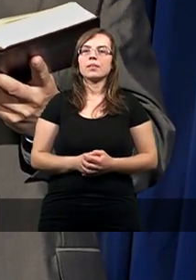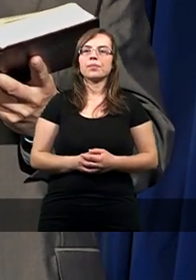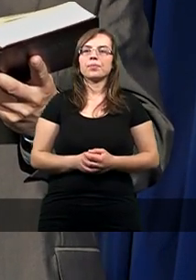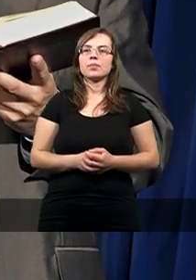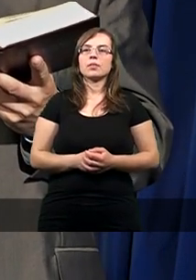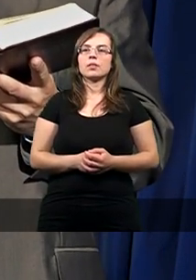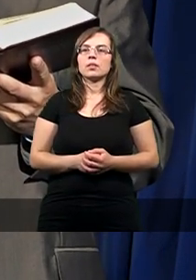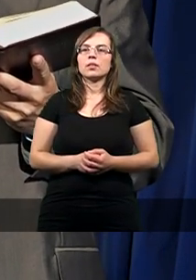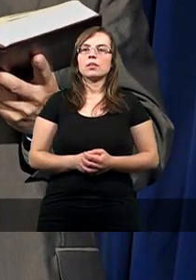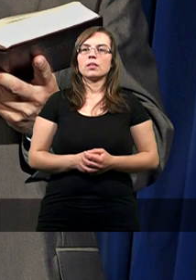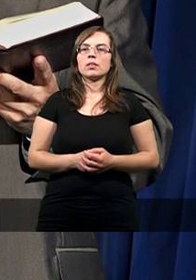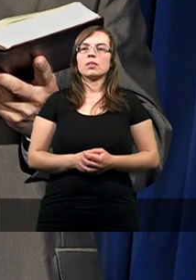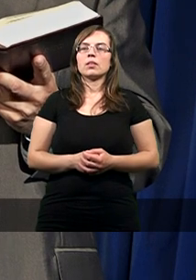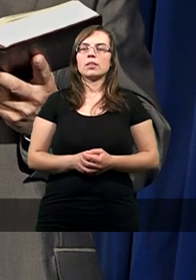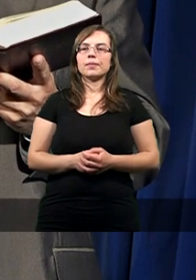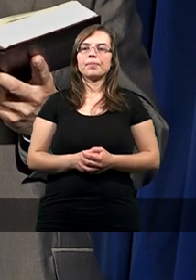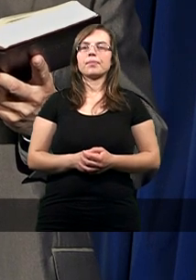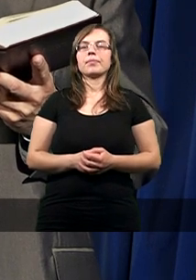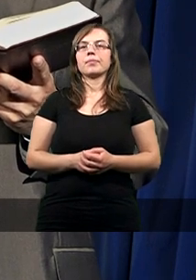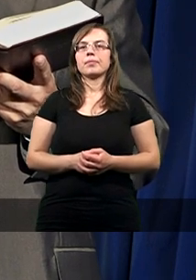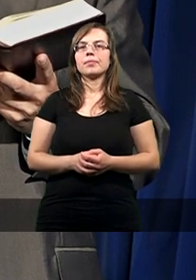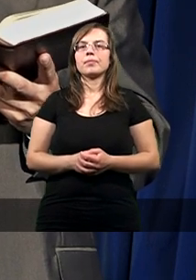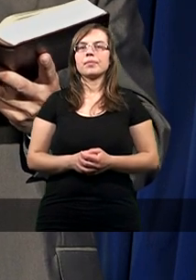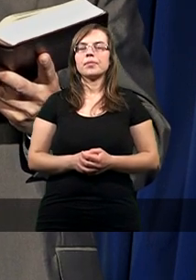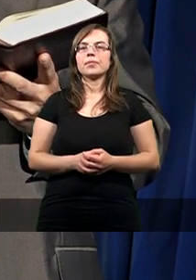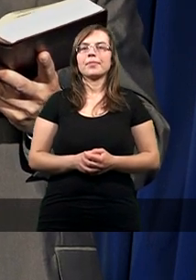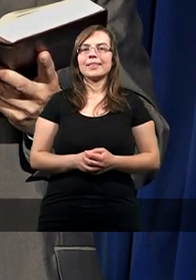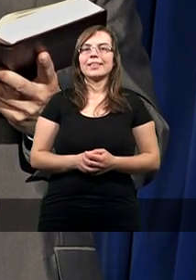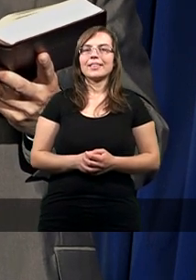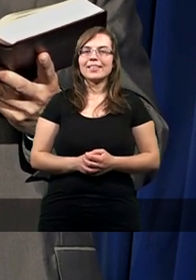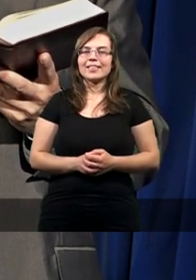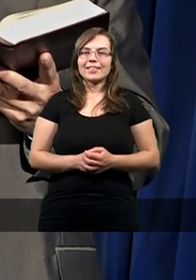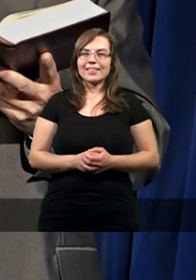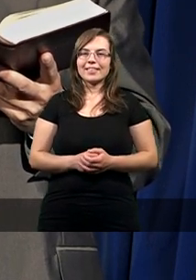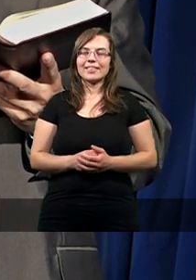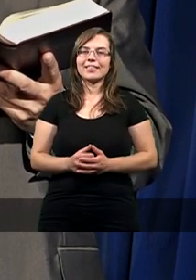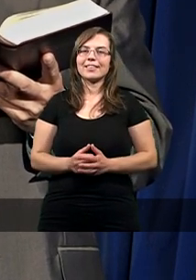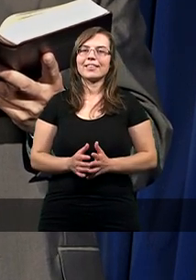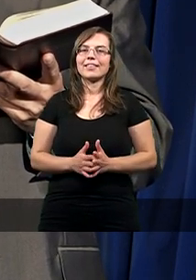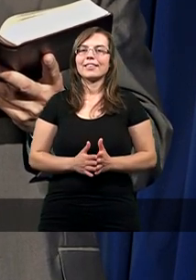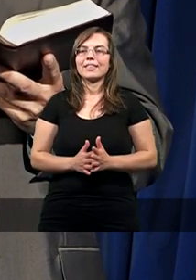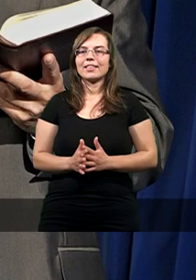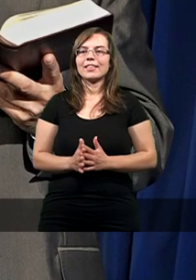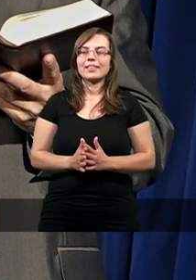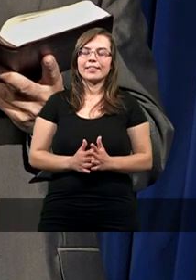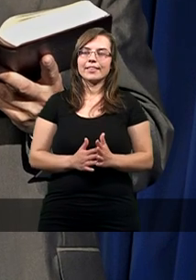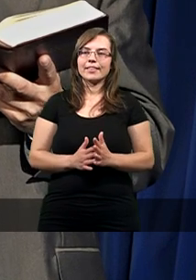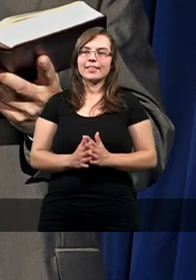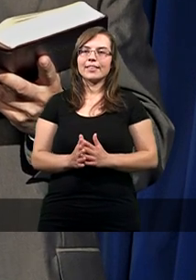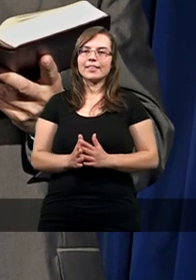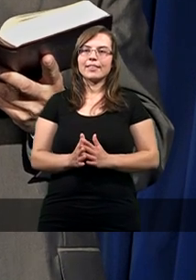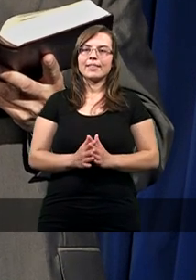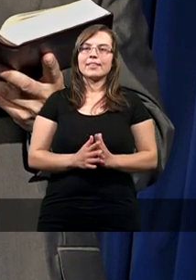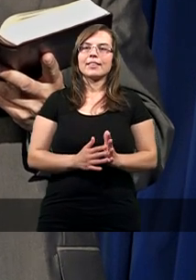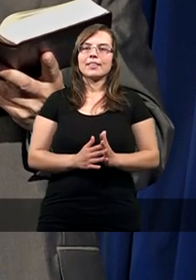brought unto him a woman taken in adultery, and when they had set her at in the midst, they say unto